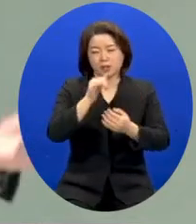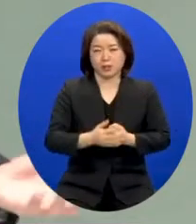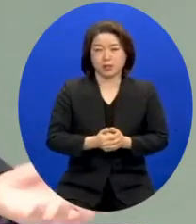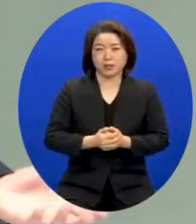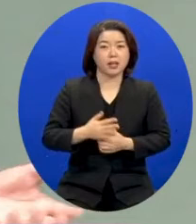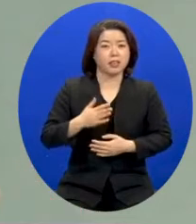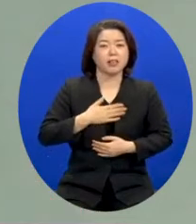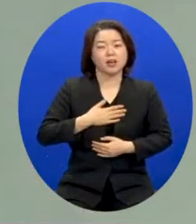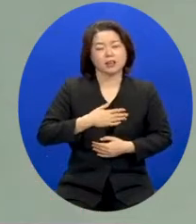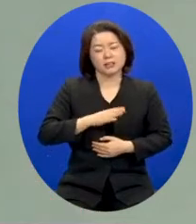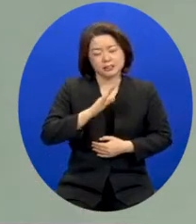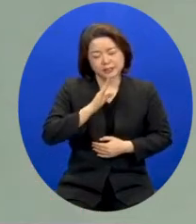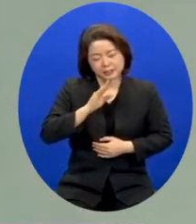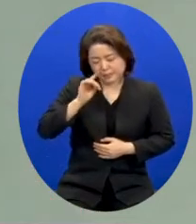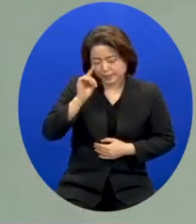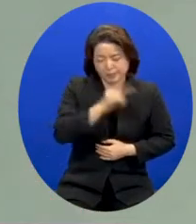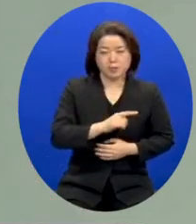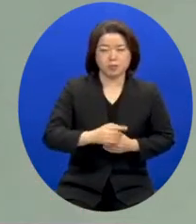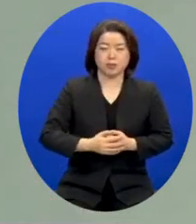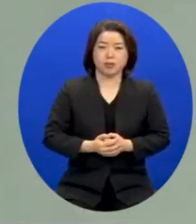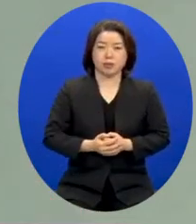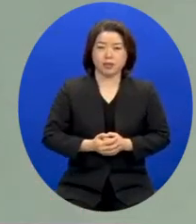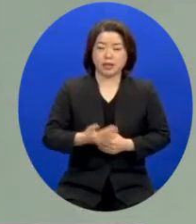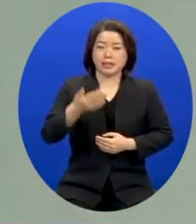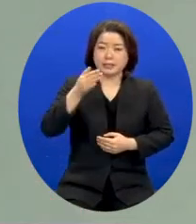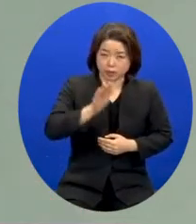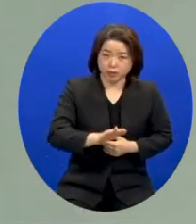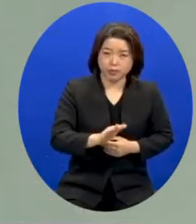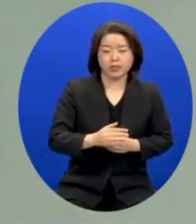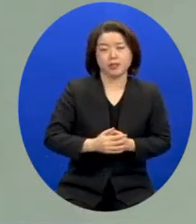저는 진짜 나쁜 놈입니다. 그런데